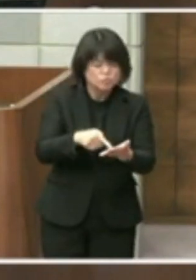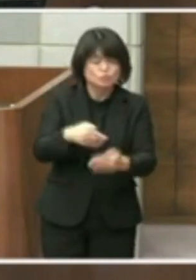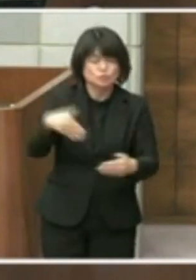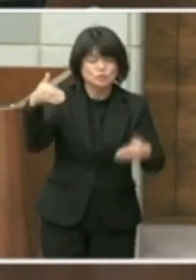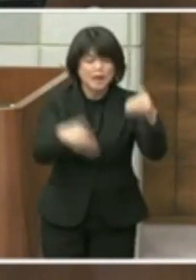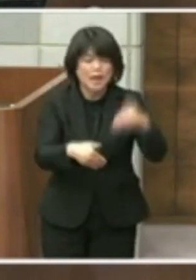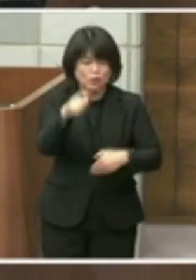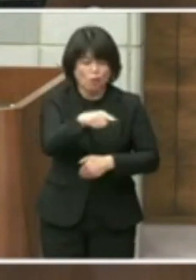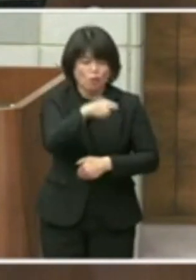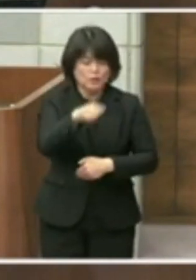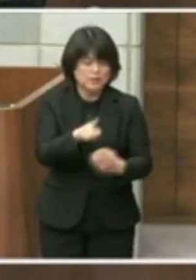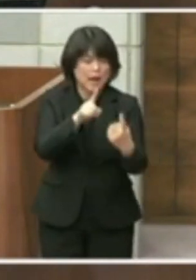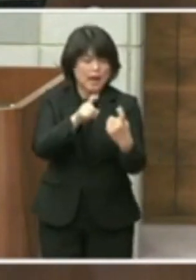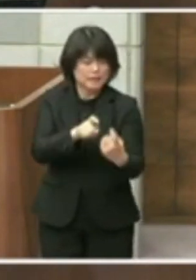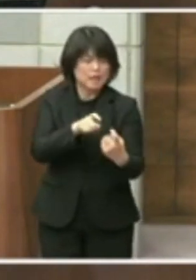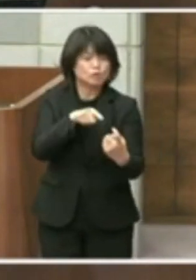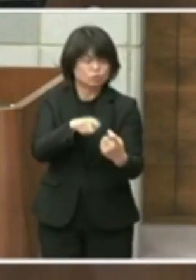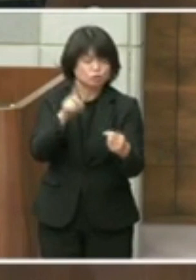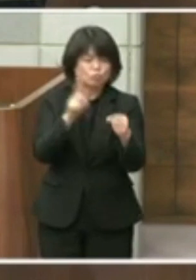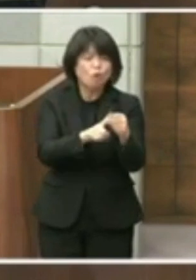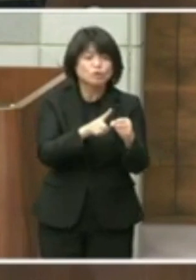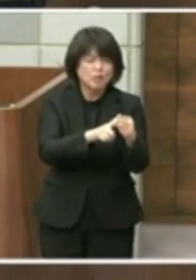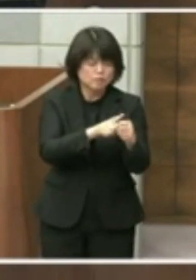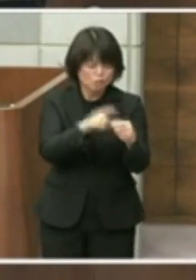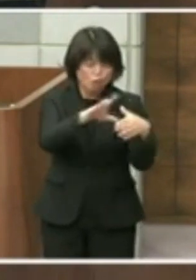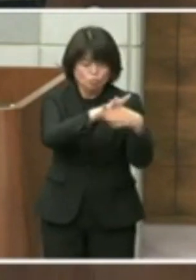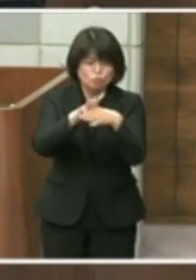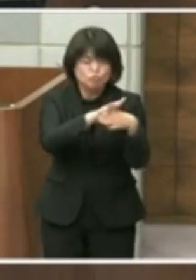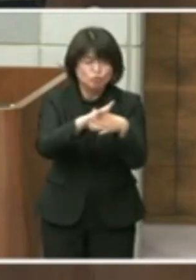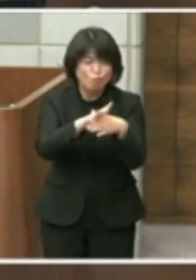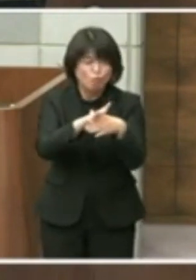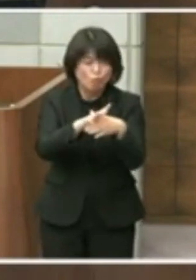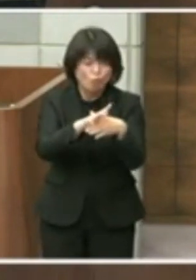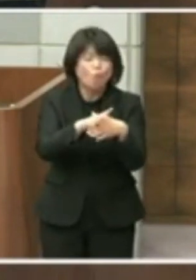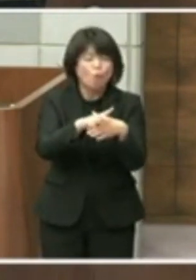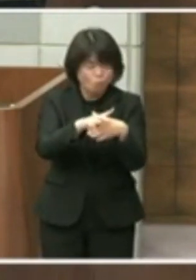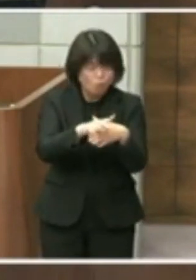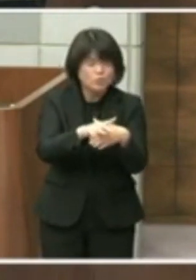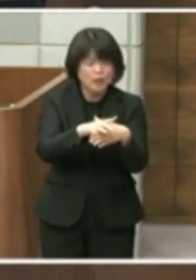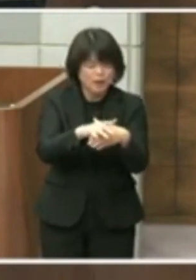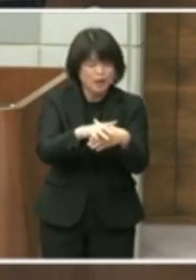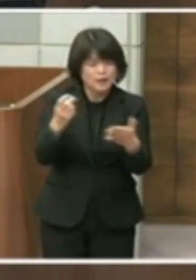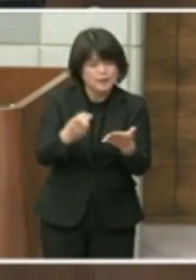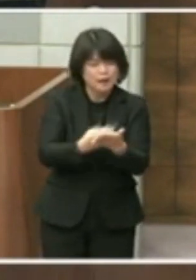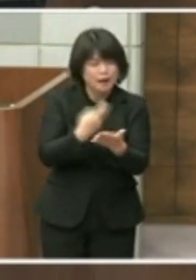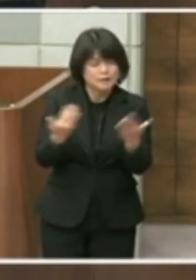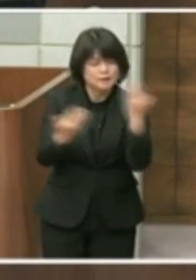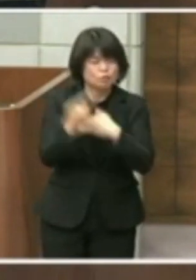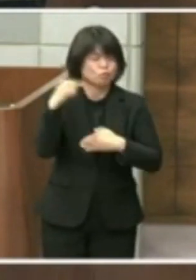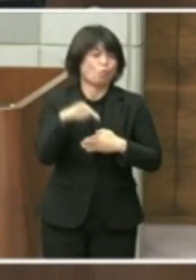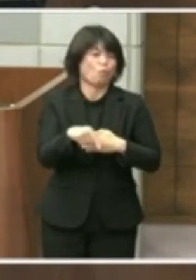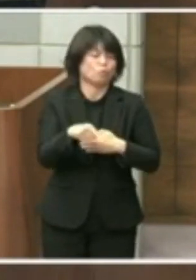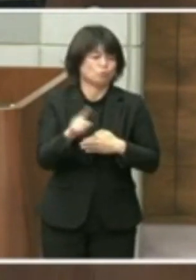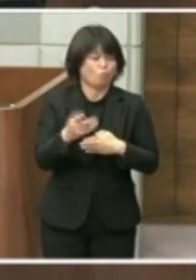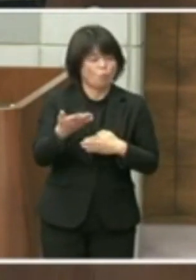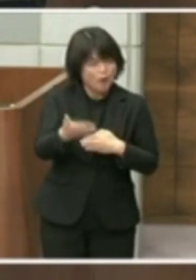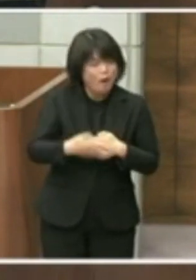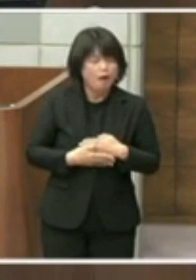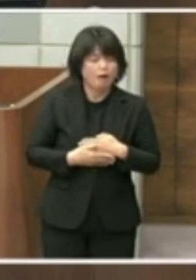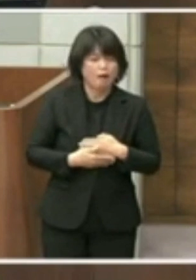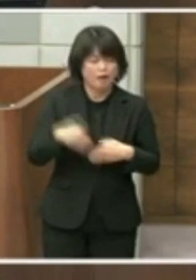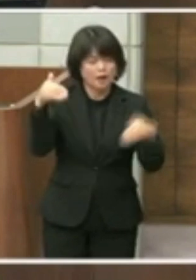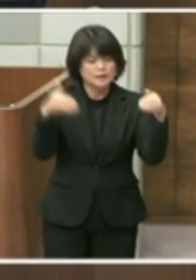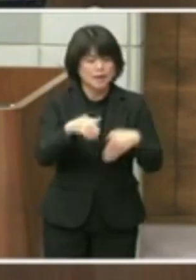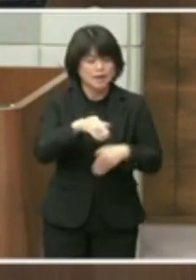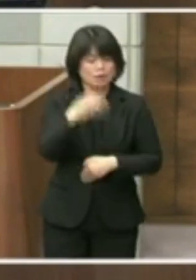的をもって行う文書とがの頒布にあたると資料するところでありますが、いかがでしょうか。選挙管理委員